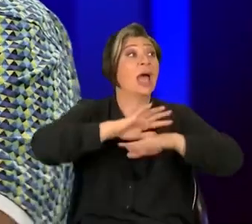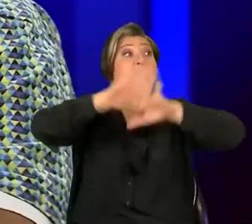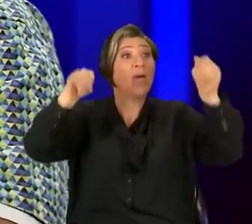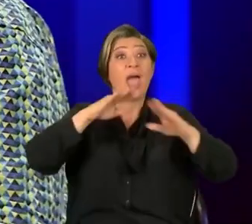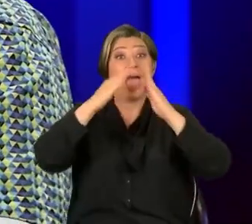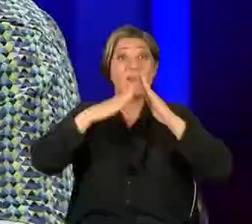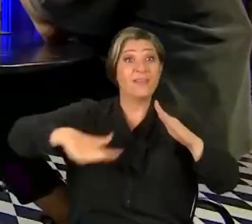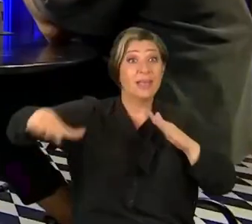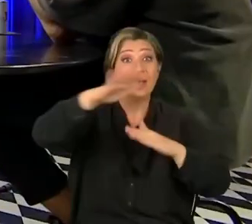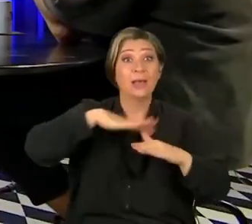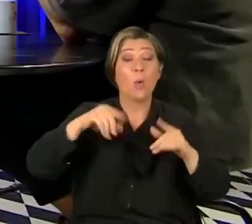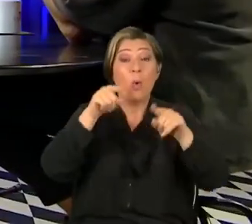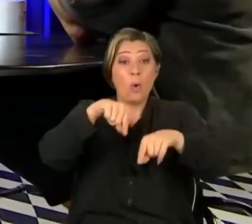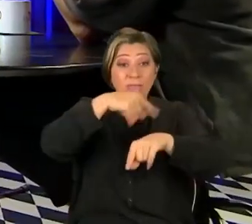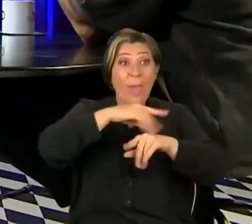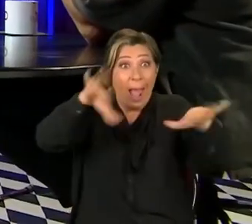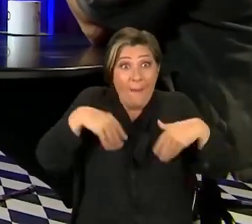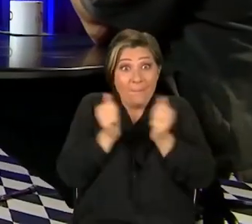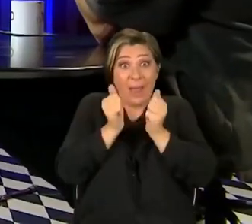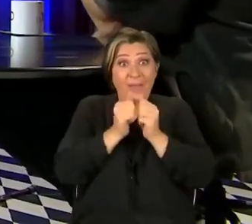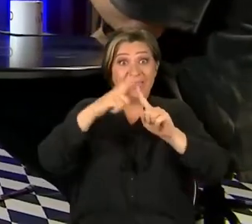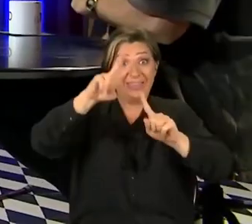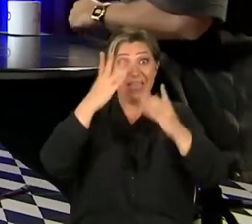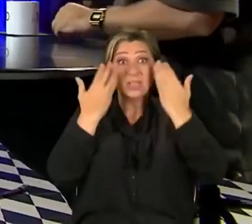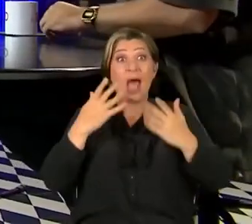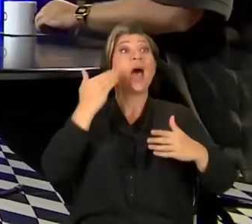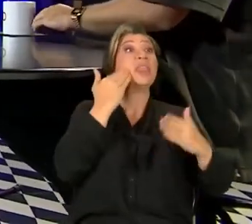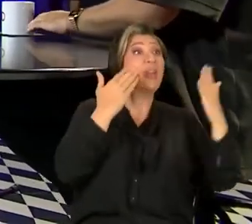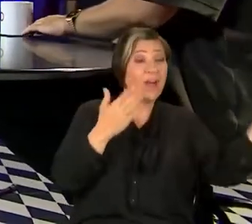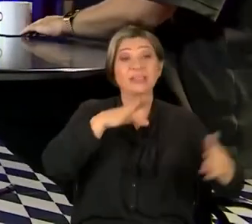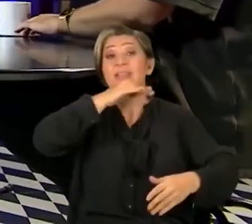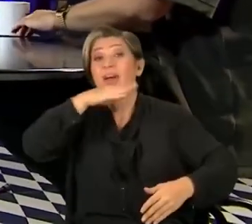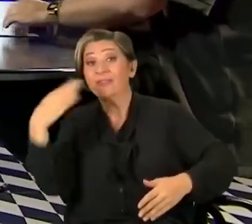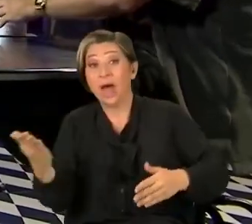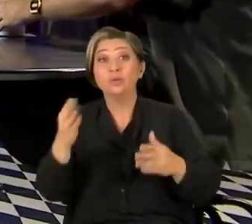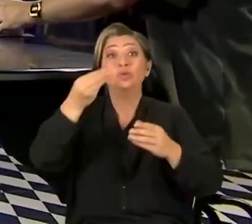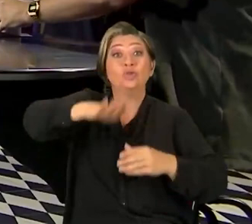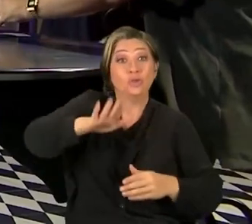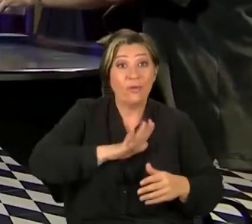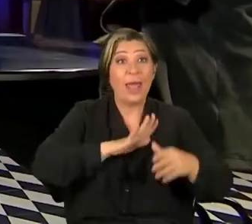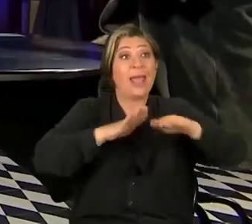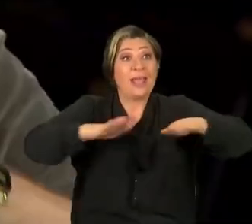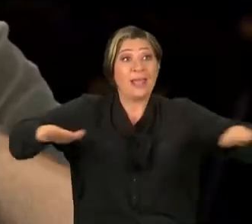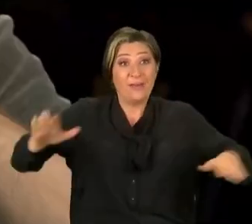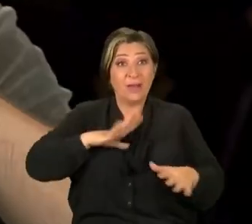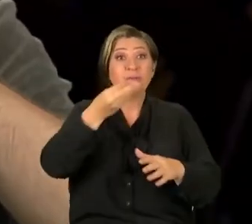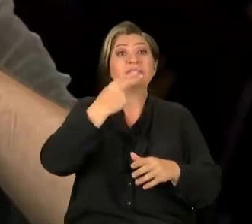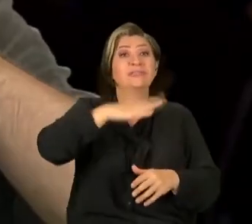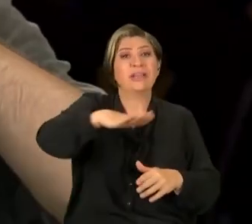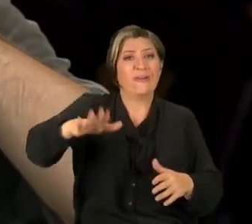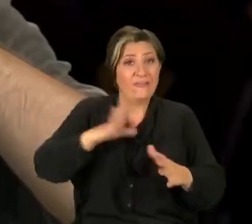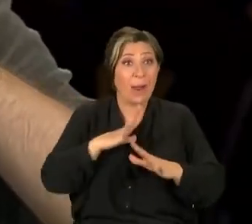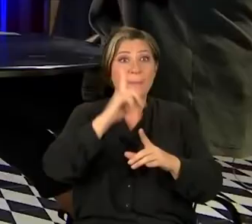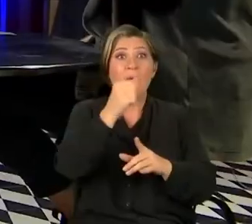ev halisi zaten hep o yıllarda hep beraber televizyon seyrediyorduk anneanne var dede var çocuk var minik Evde küçük kız var